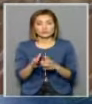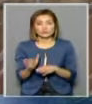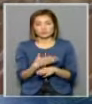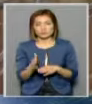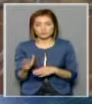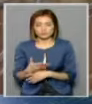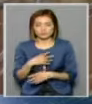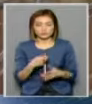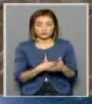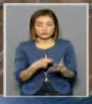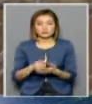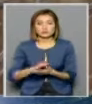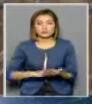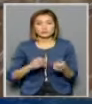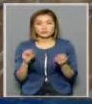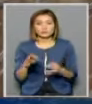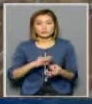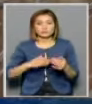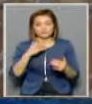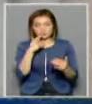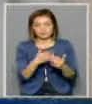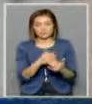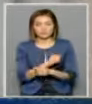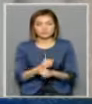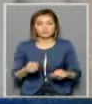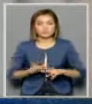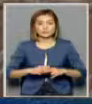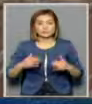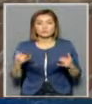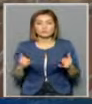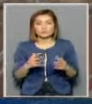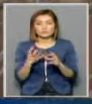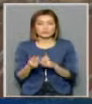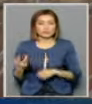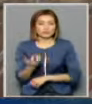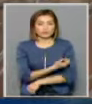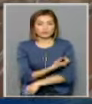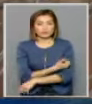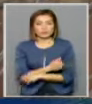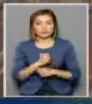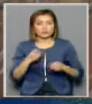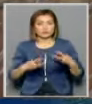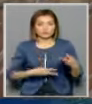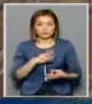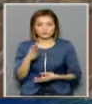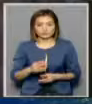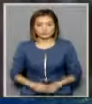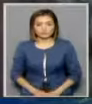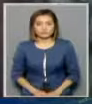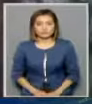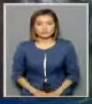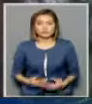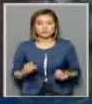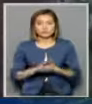Жейтін жем шөбіне бөлек, оларға артық жақындауға да қорқады екен. Себебі қазіргі таңда олар вакцина салып, дезинфекциядан өтуде.